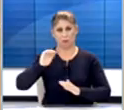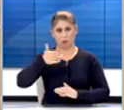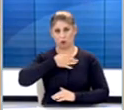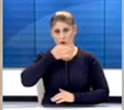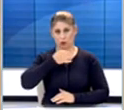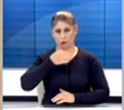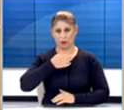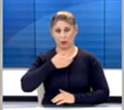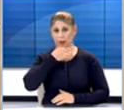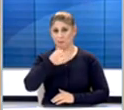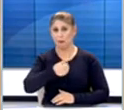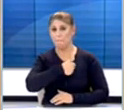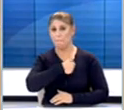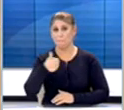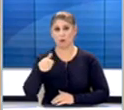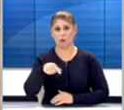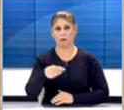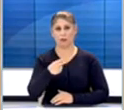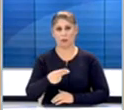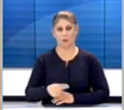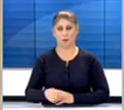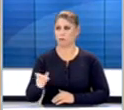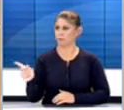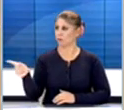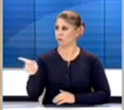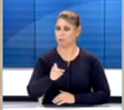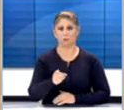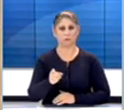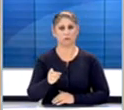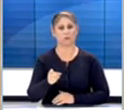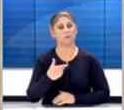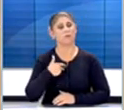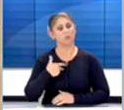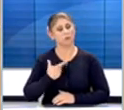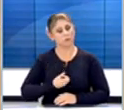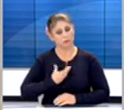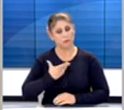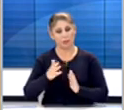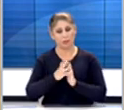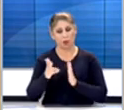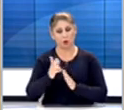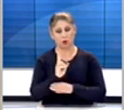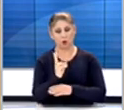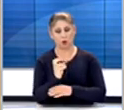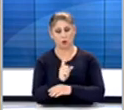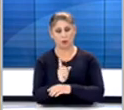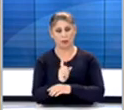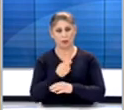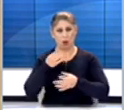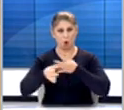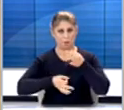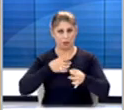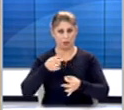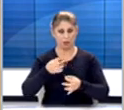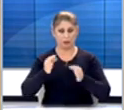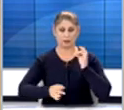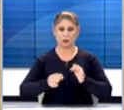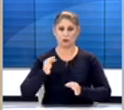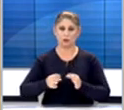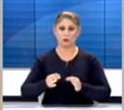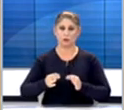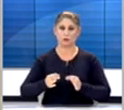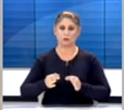μίλησα μόνο για τα θέματα αυτά. Εσείς επιλέξατε να αναλώσετε τα πρώτα 18 με 20 λεπτά της ομιλίας σας, συζητώντας